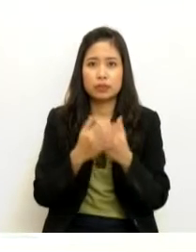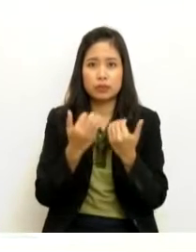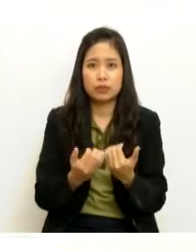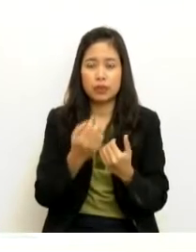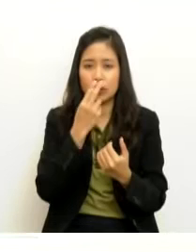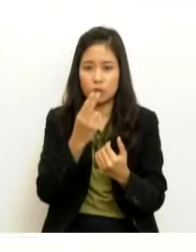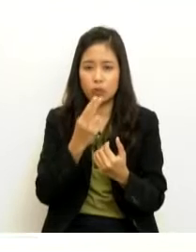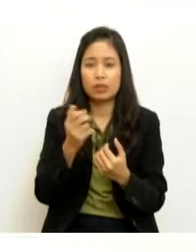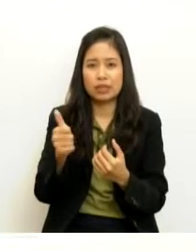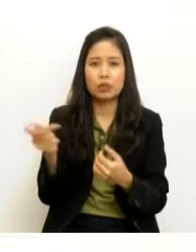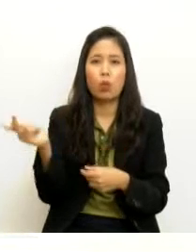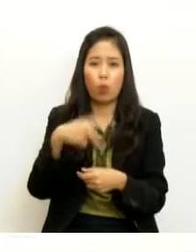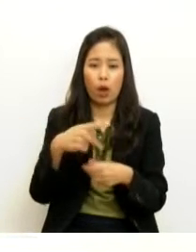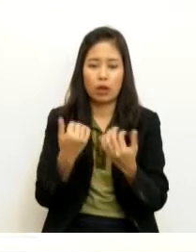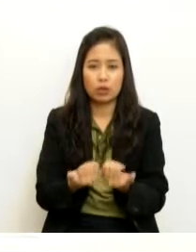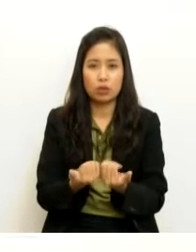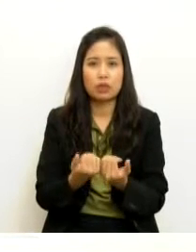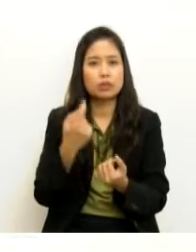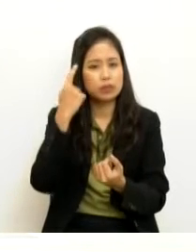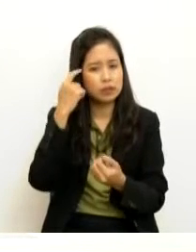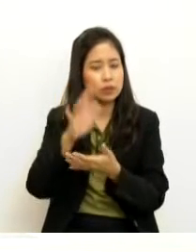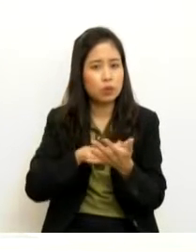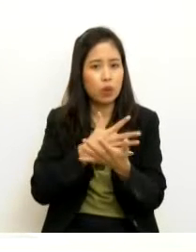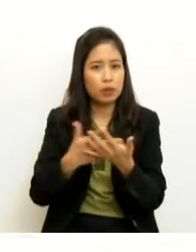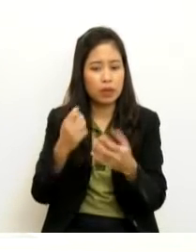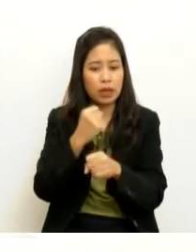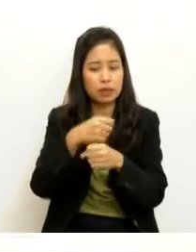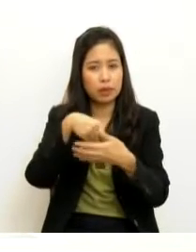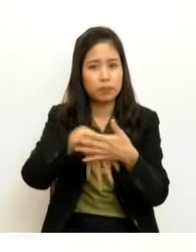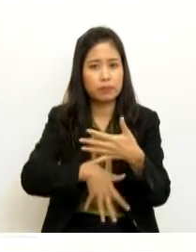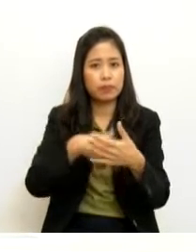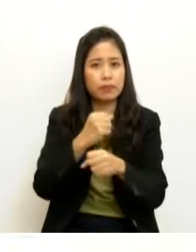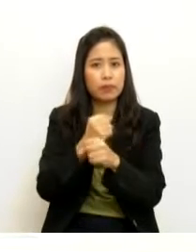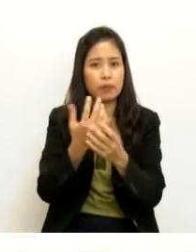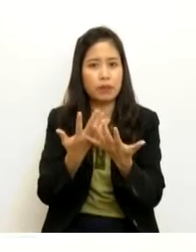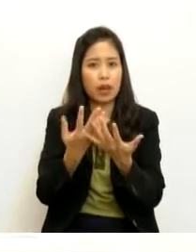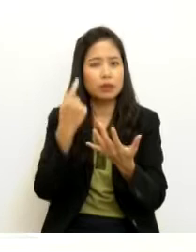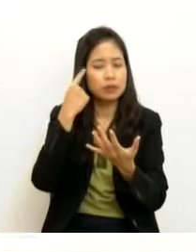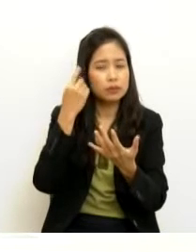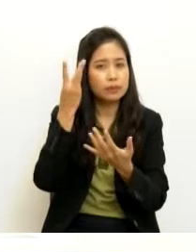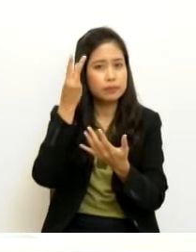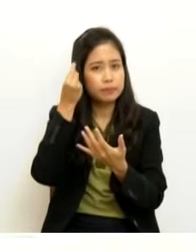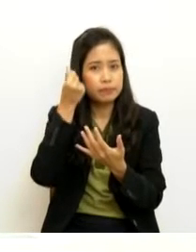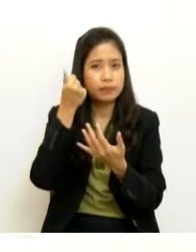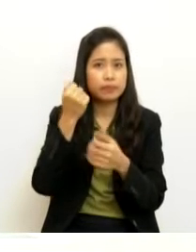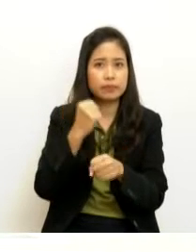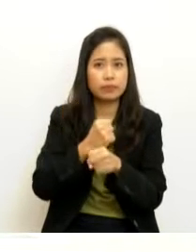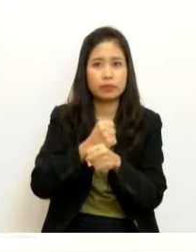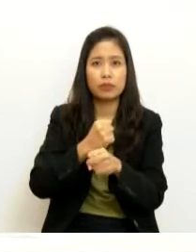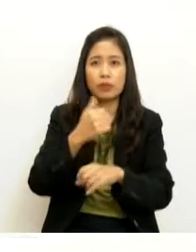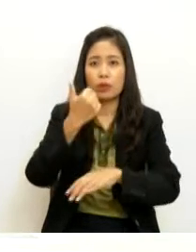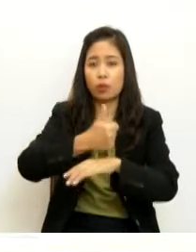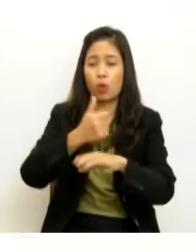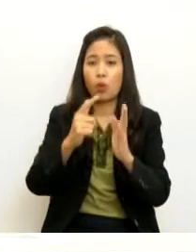จุบันนี้จึงจะถือว่าการดำเนินการโครงการนี้ประสบความสำเร็จจึงอยากฝากไปยังท่านผอ.เขตเพื่อน